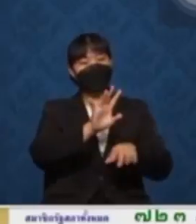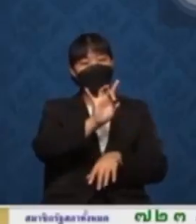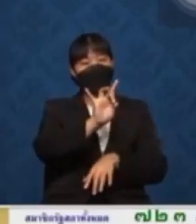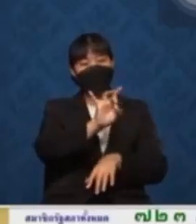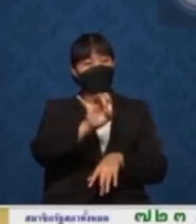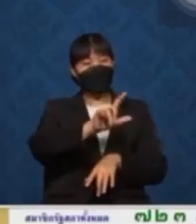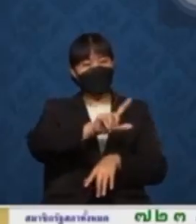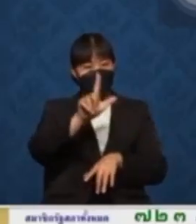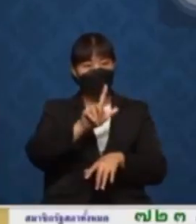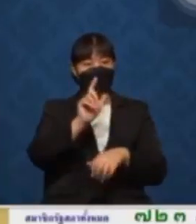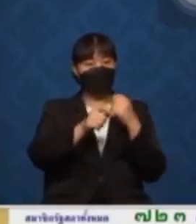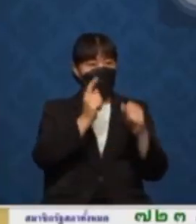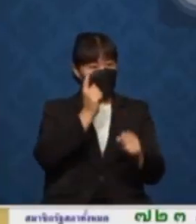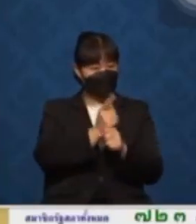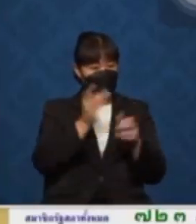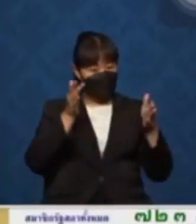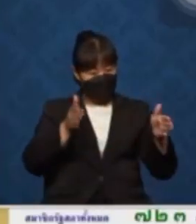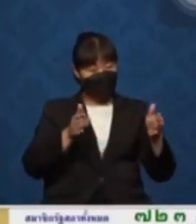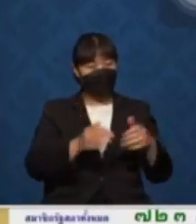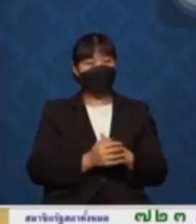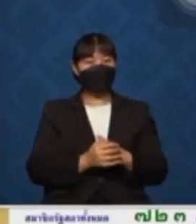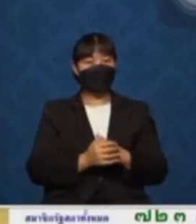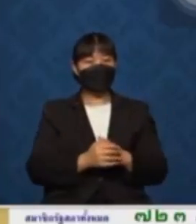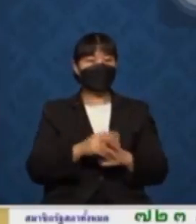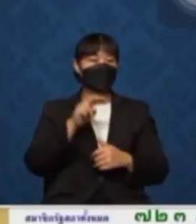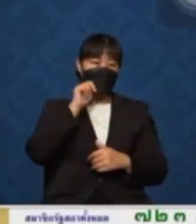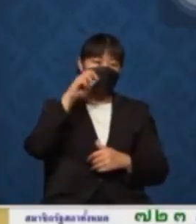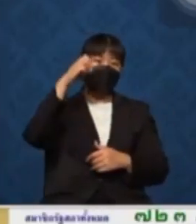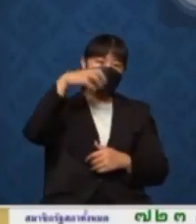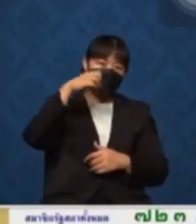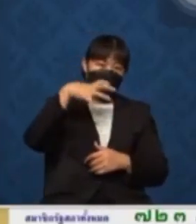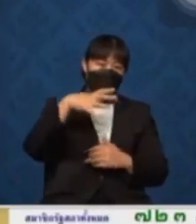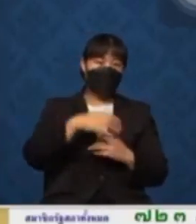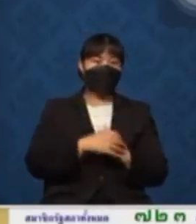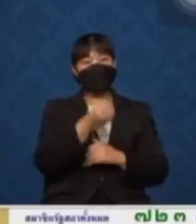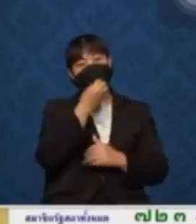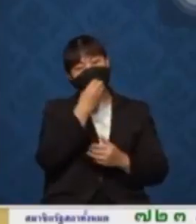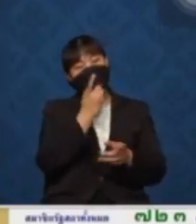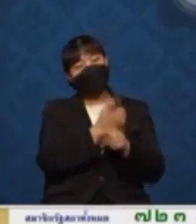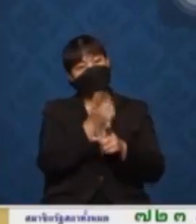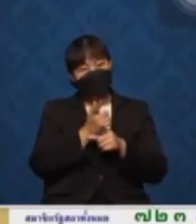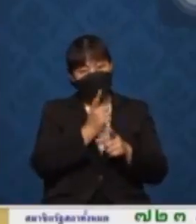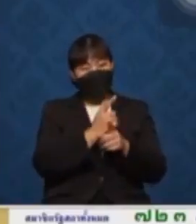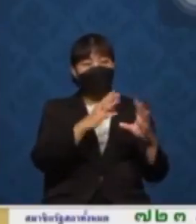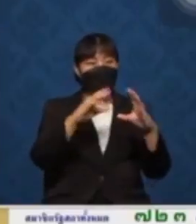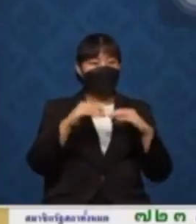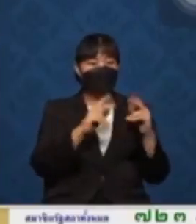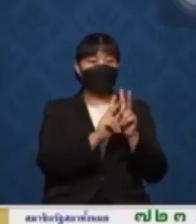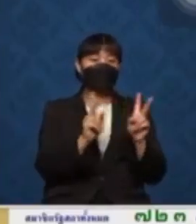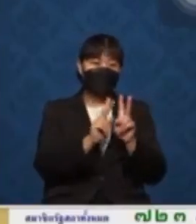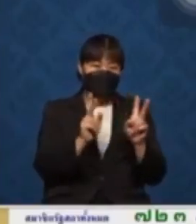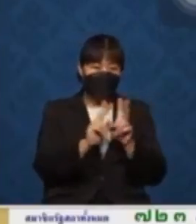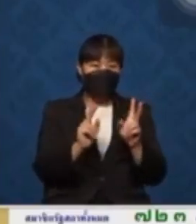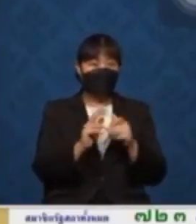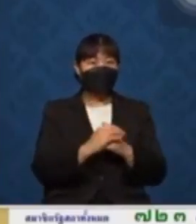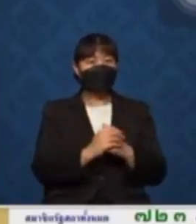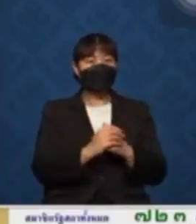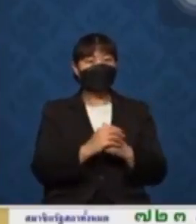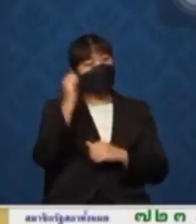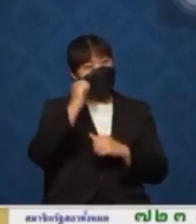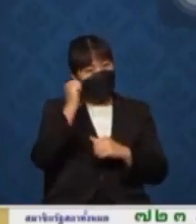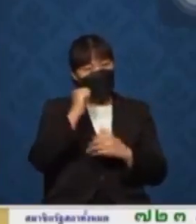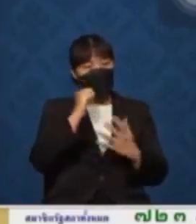800ล้านบาทต่อปีถ้าเรารวมค่าน้ำค่าไฟค่าอาหารจัดเลี้ยงค่าประชุมกรรมาธิการรวมถึงค่าเดินทางเข้าไปเนี่ยผมมั่นใ